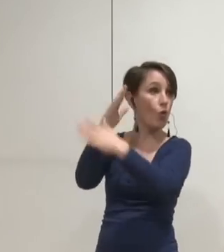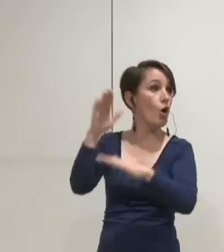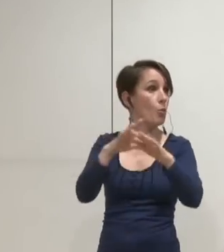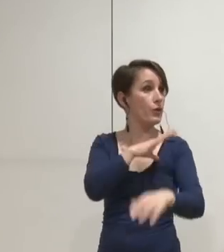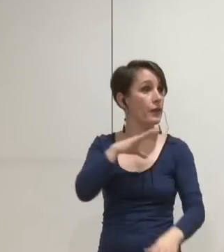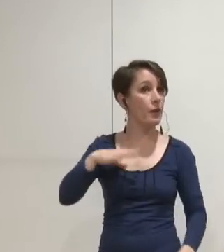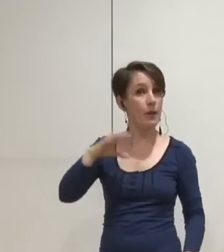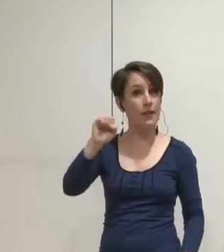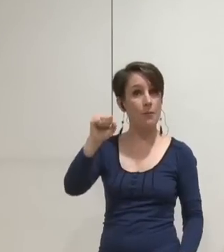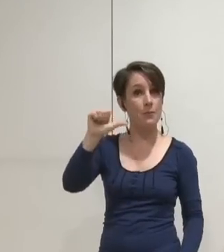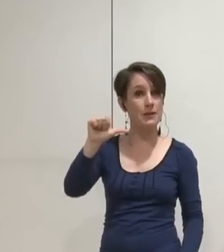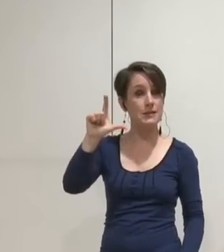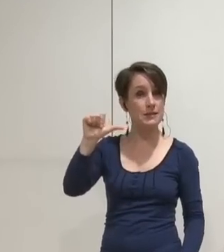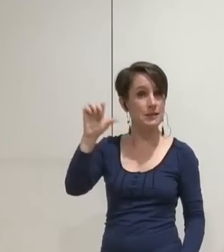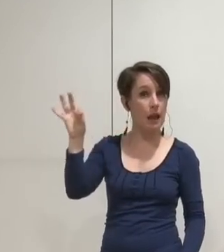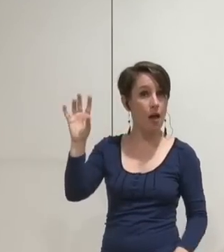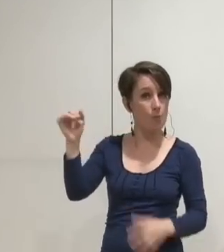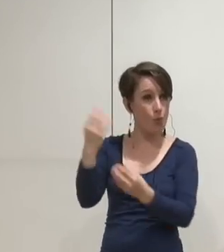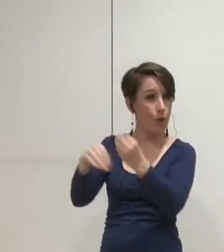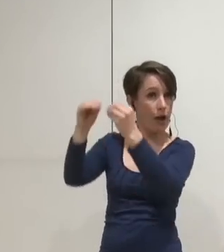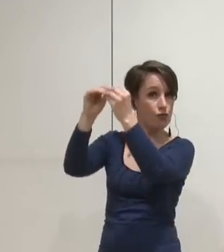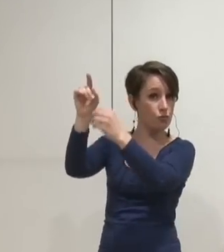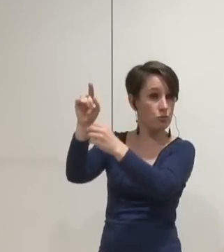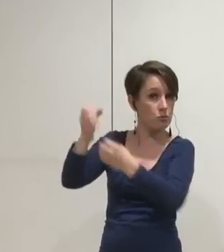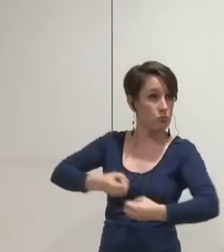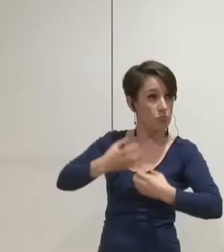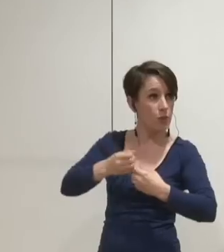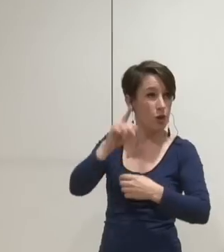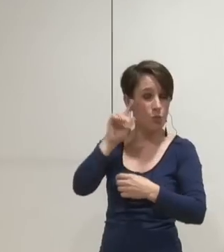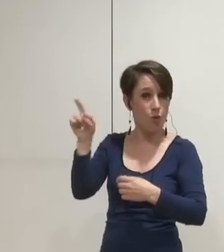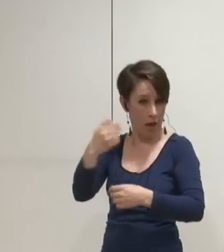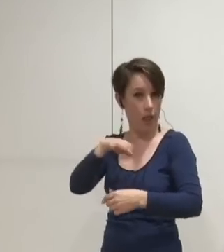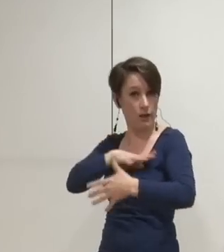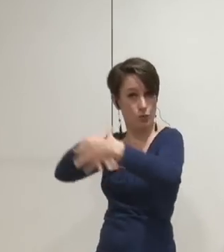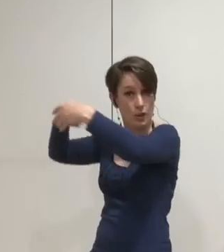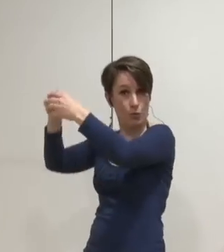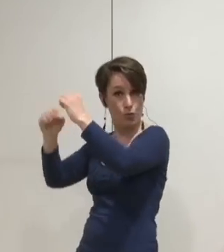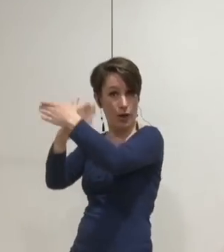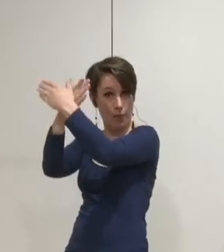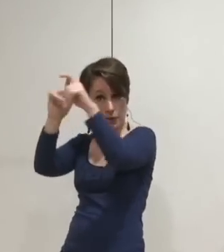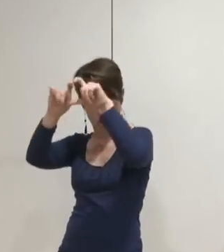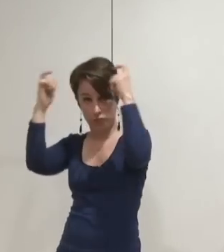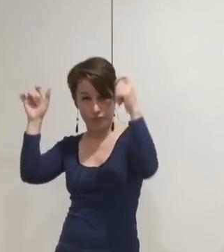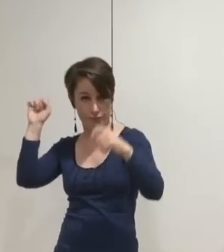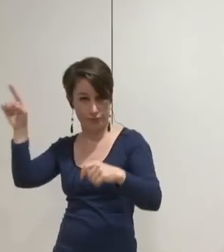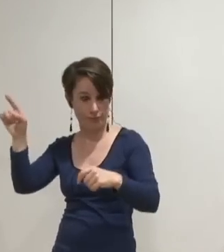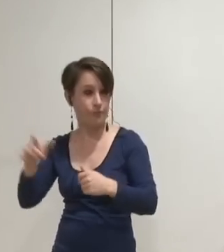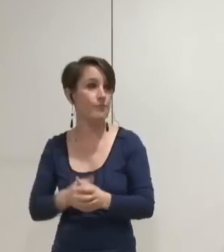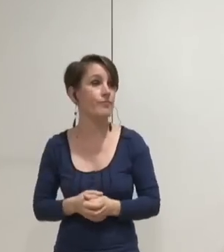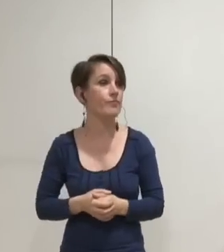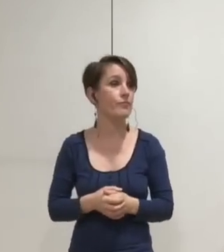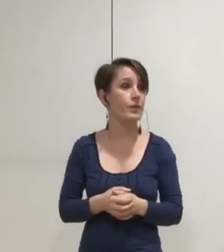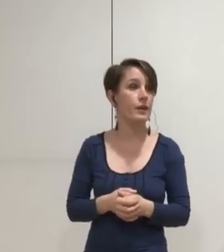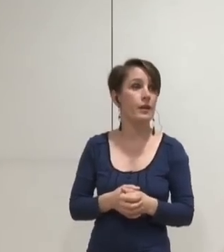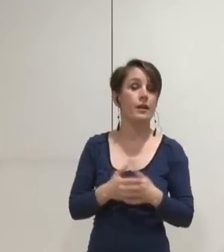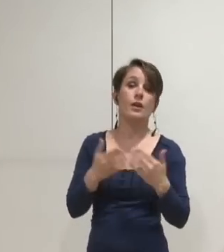pourra compléter mon intervention puisque c'est elle qui est à l'exécutif à la Métro sur ces questions là et donc il a s'agit pour nous de proposer un